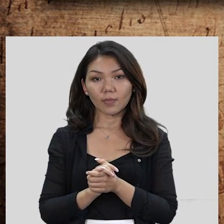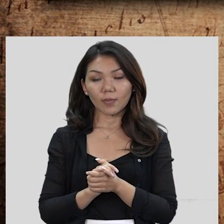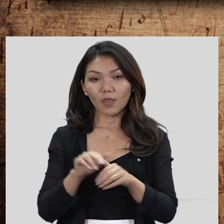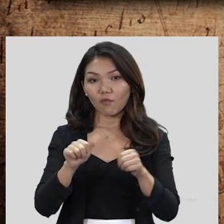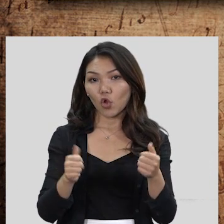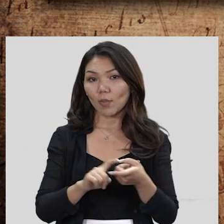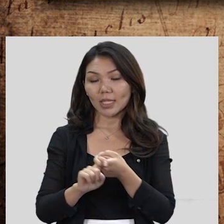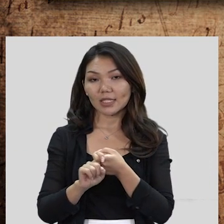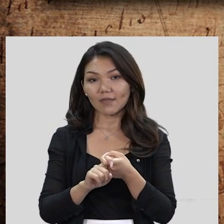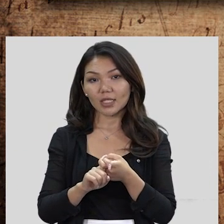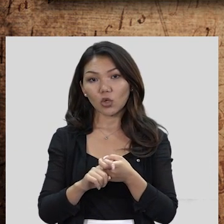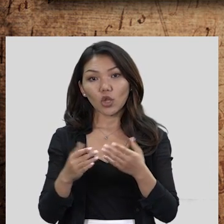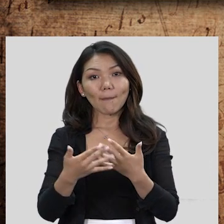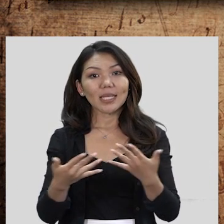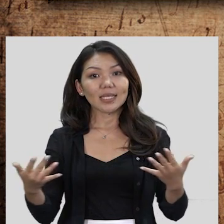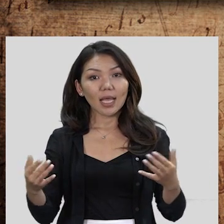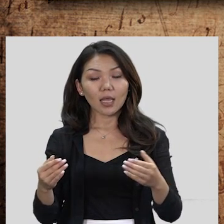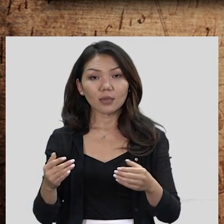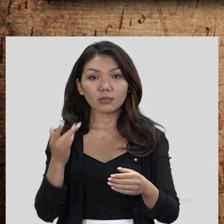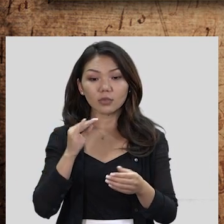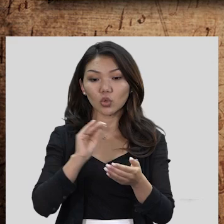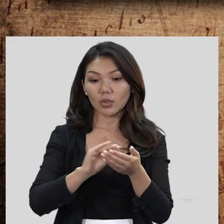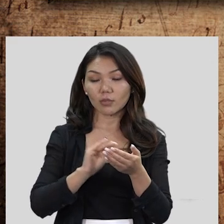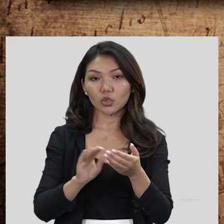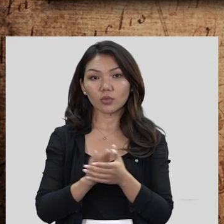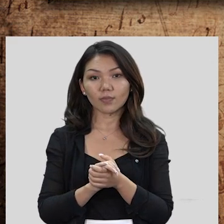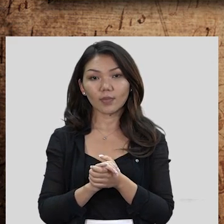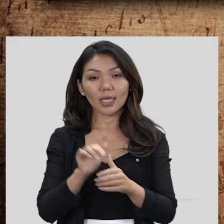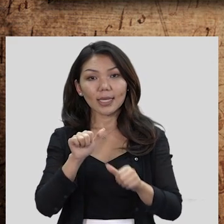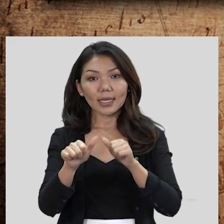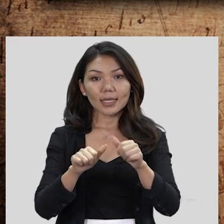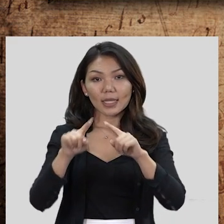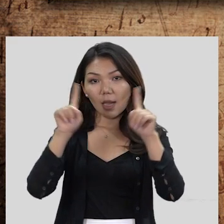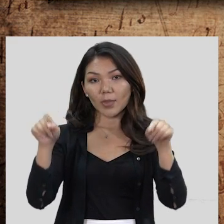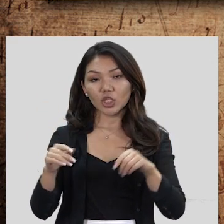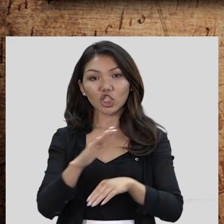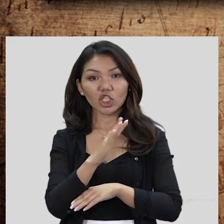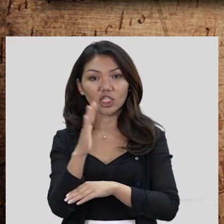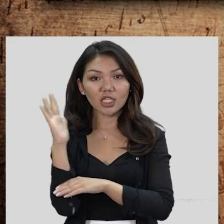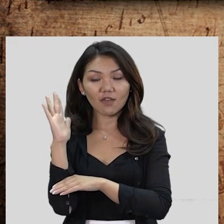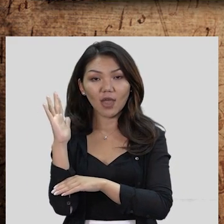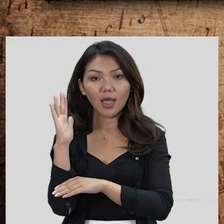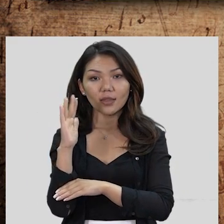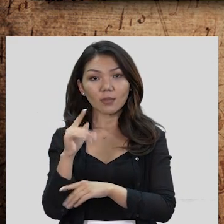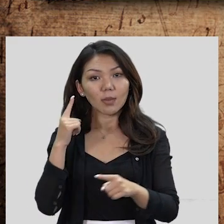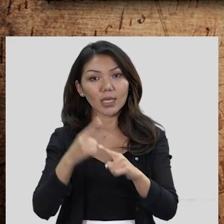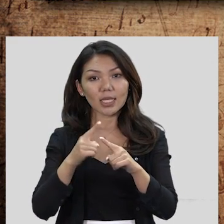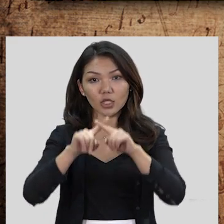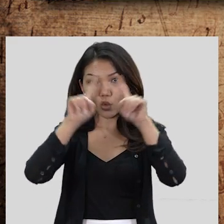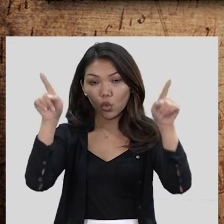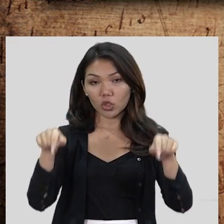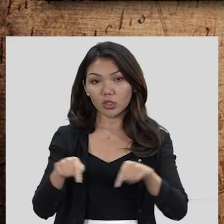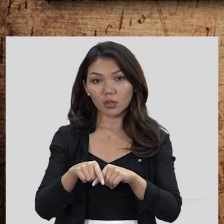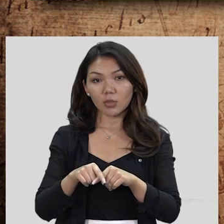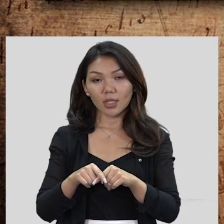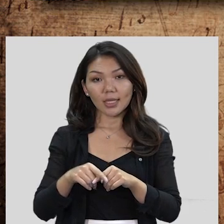они могут быть переплетенными книгами с цветками длинными табличками деревянными или металлическими досками наскальными